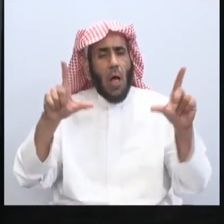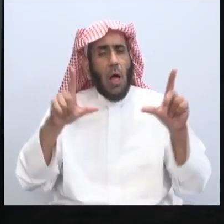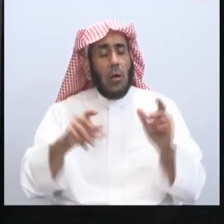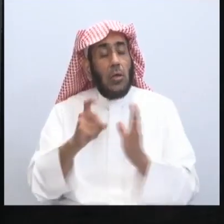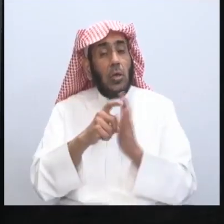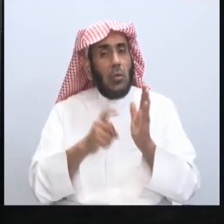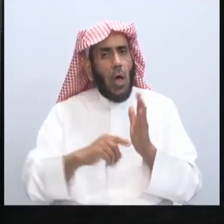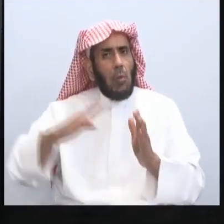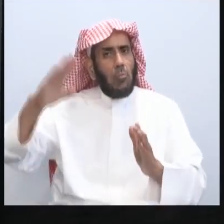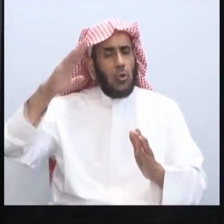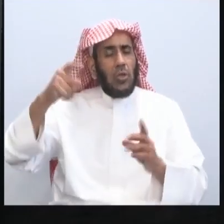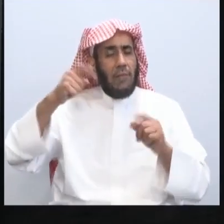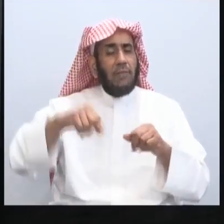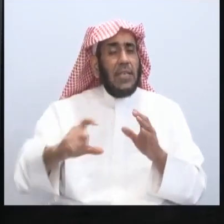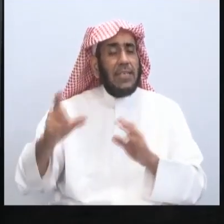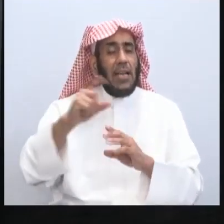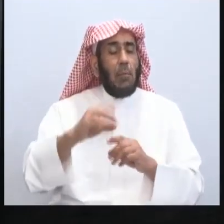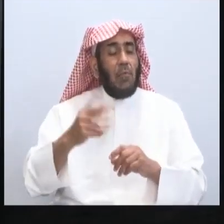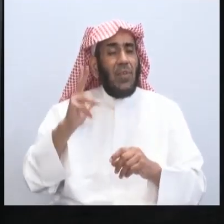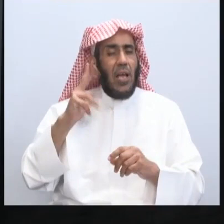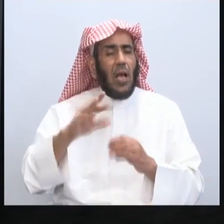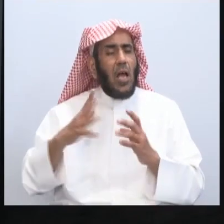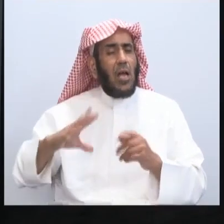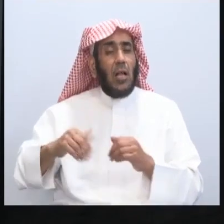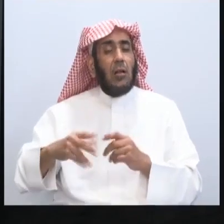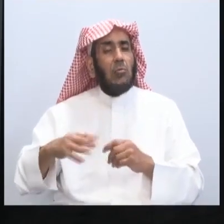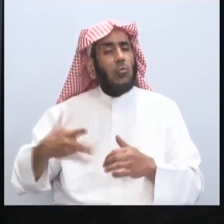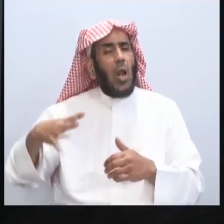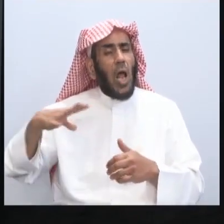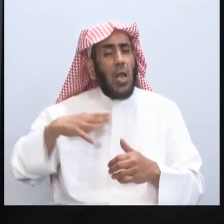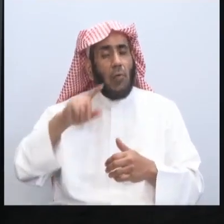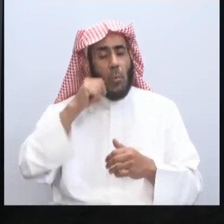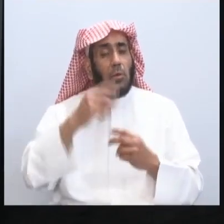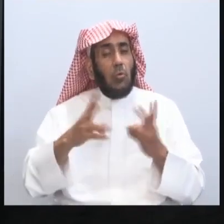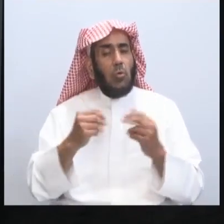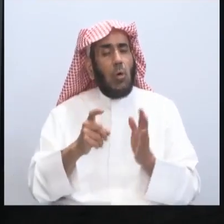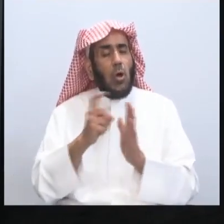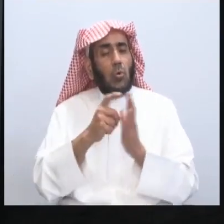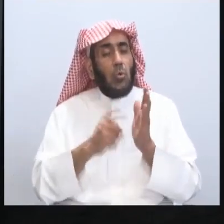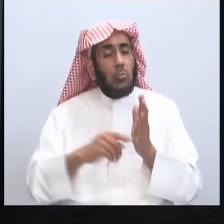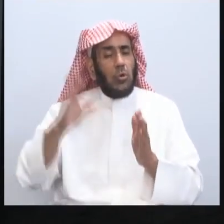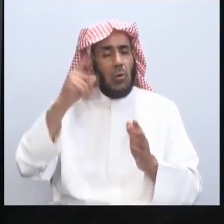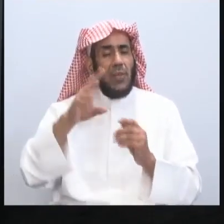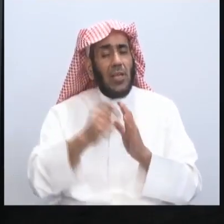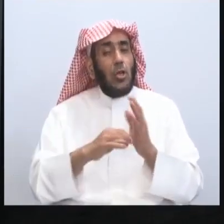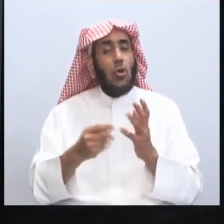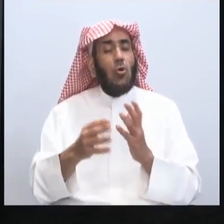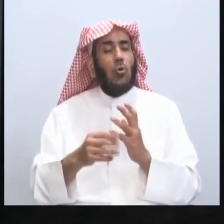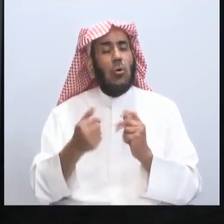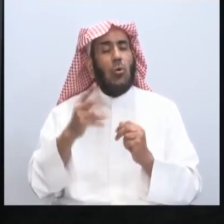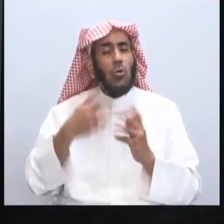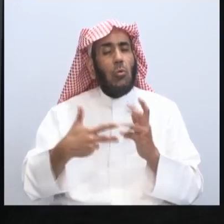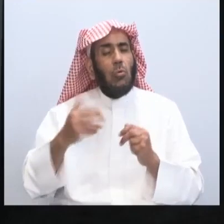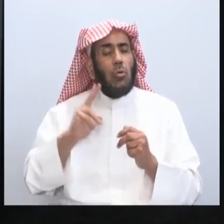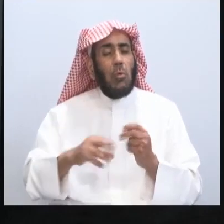الشرطه في الاسلام في عهد الخليفه عمر بن الخطاب رضي الله عنه ثم نظمت الشرطه في عهد عثمان في عهد علي بن